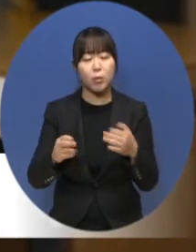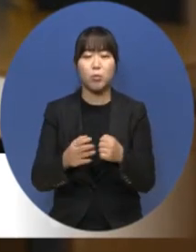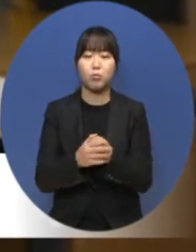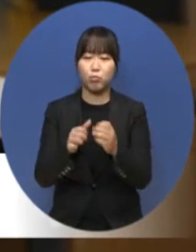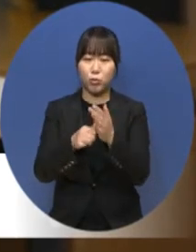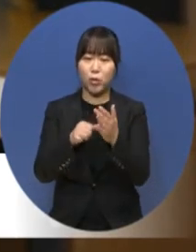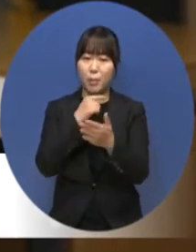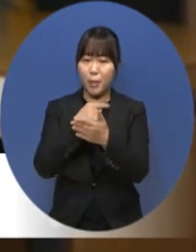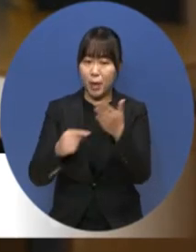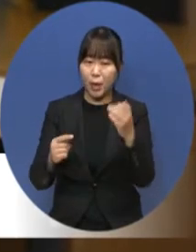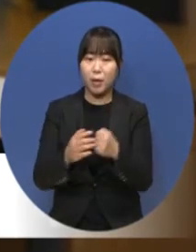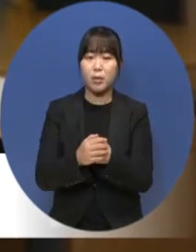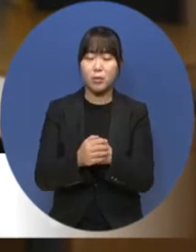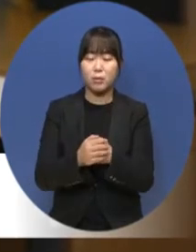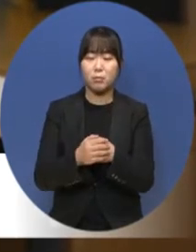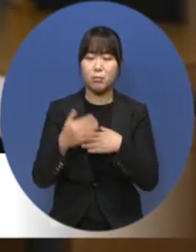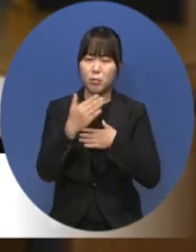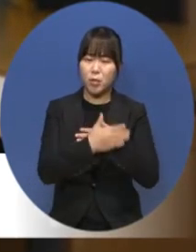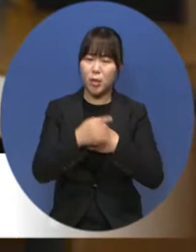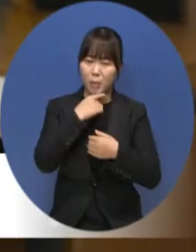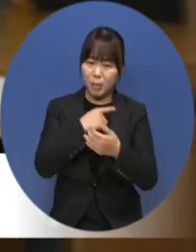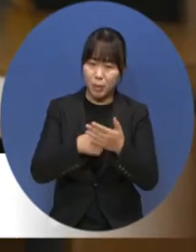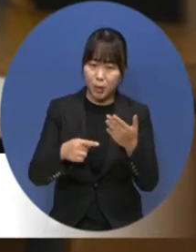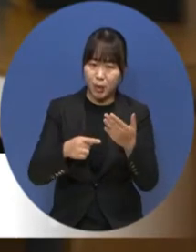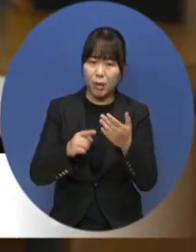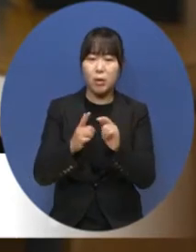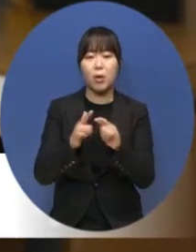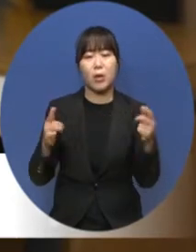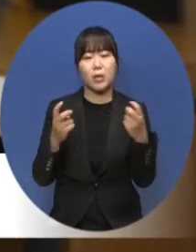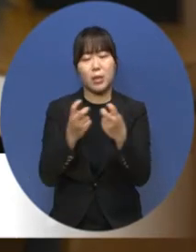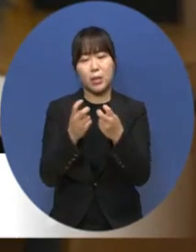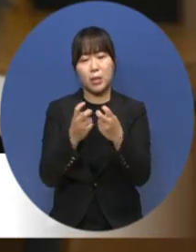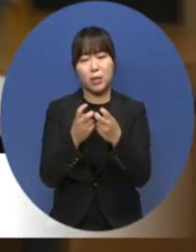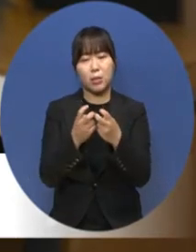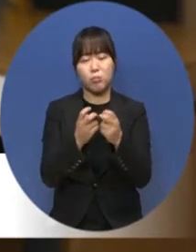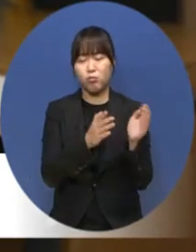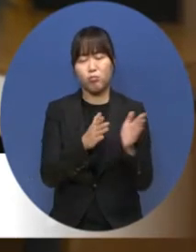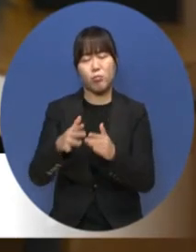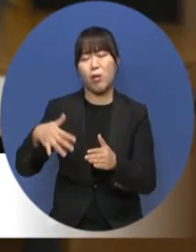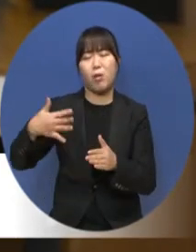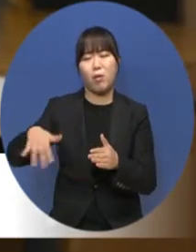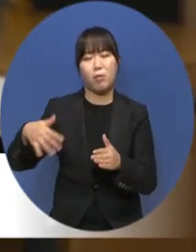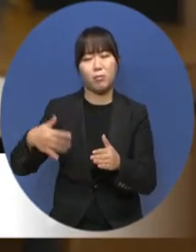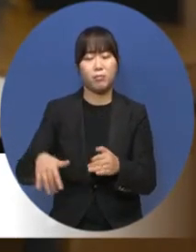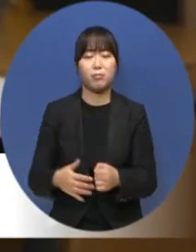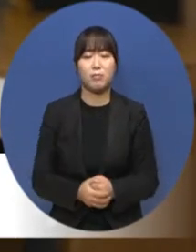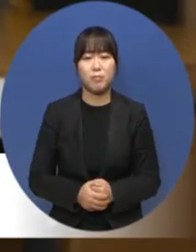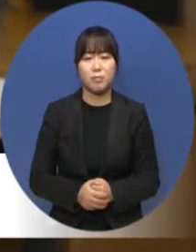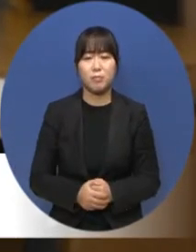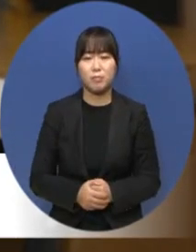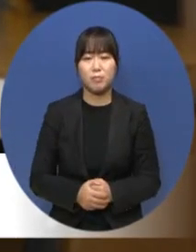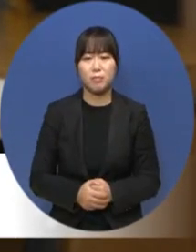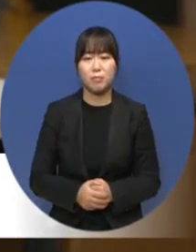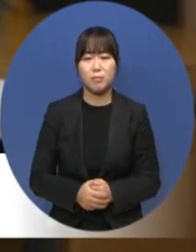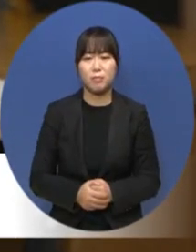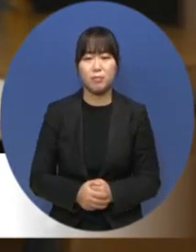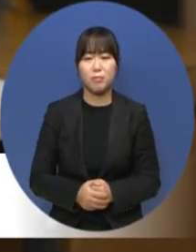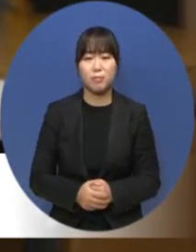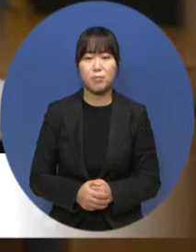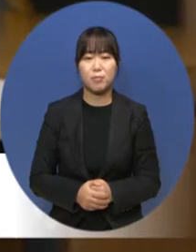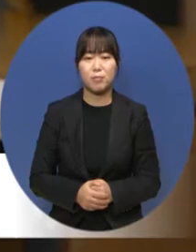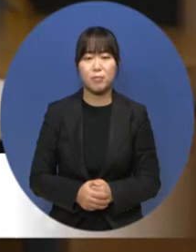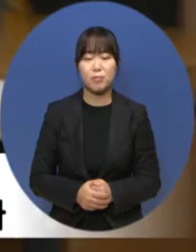폐해나 물질적인 폐해 또 신체적인 폐해 이런 대책이 아주 전혀 되어